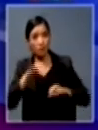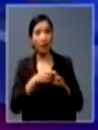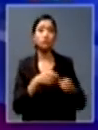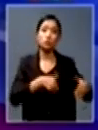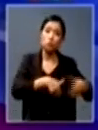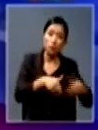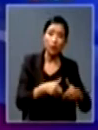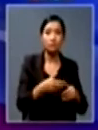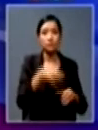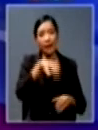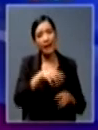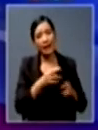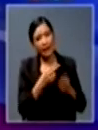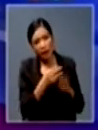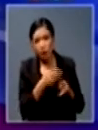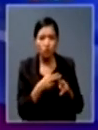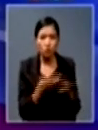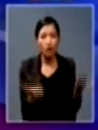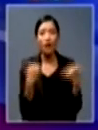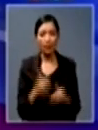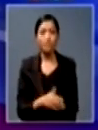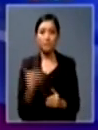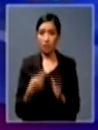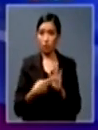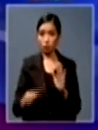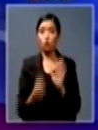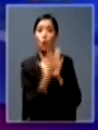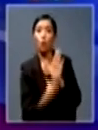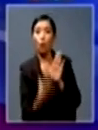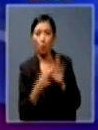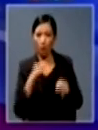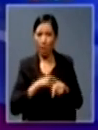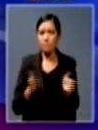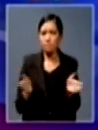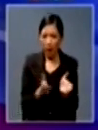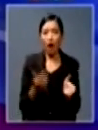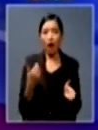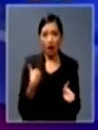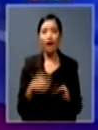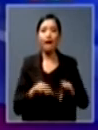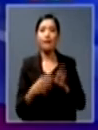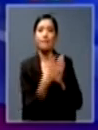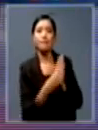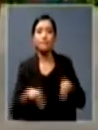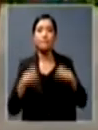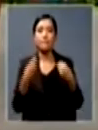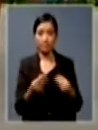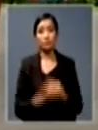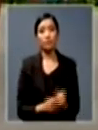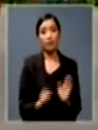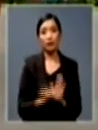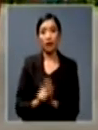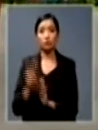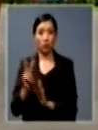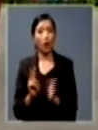าปฏิบัติพระธรรมวินัยเพราะฉะนั้นเนี่ยนะฮะก็จะมีหลักสูตรระยะสั้นที่กำหนดโดยมหาเถรสมาคมจัดให้นะครับ ก็2คราวก็จะเข้าร่วม